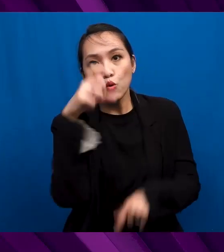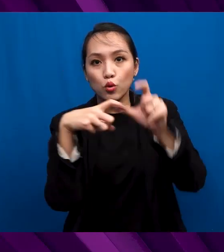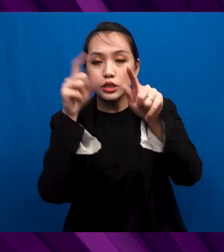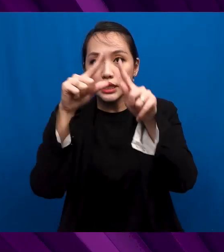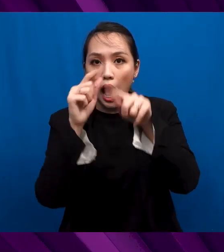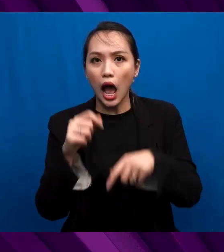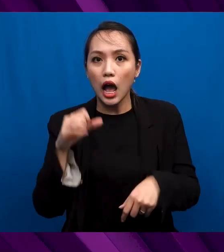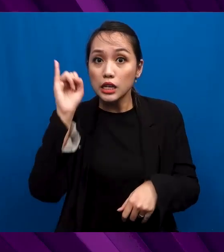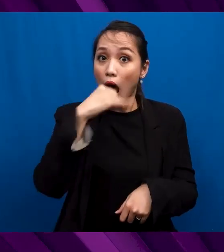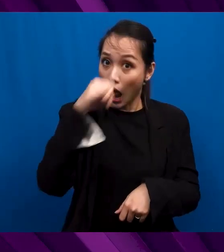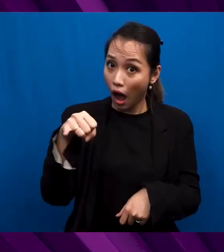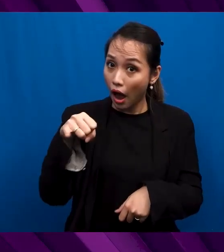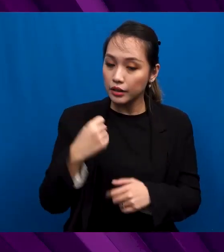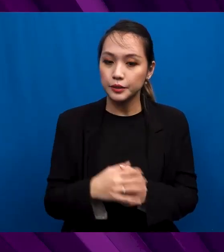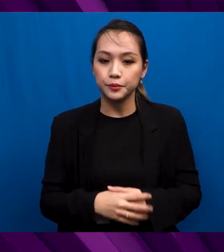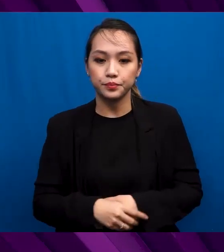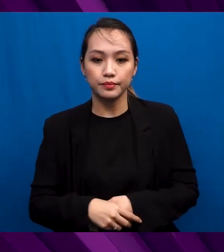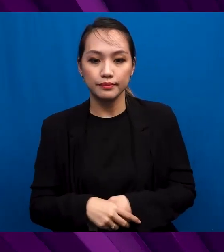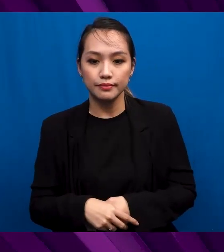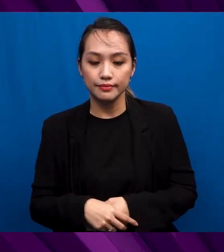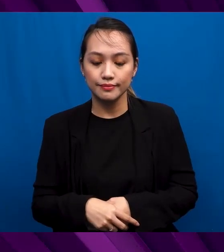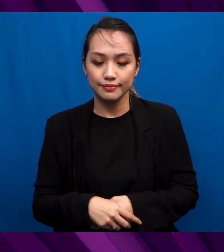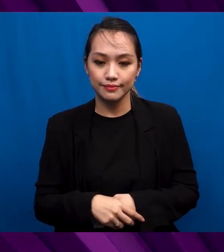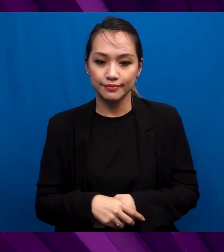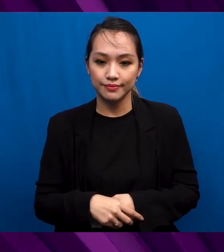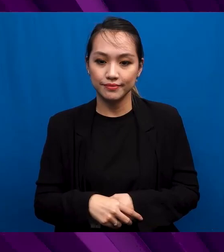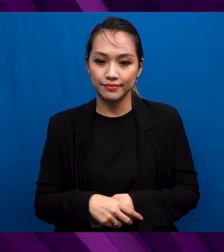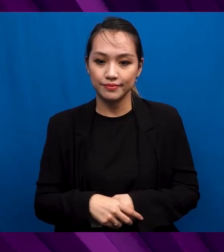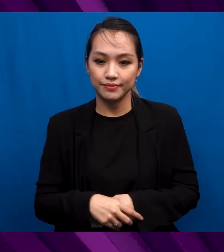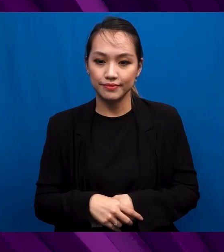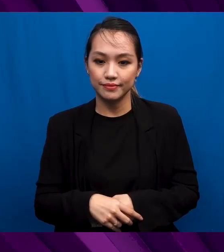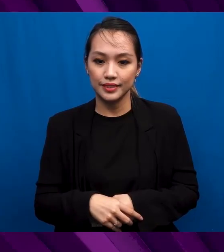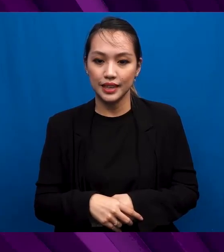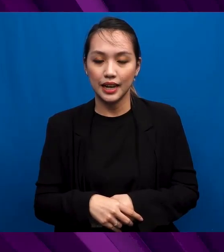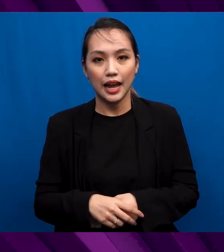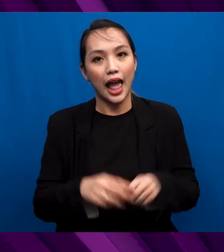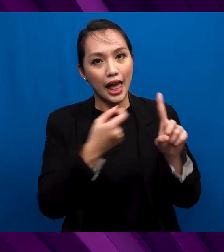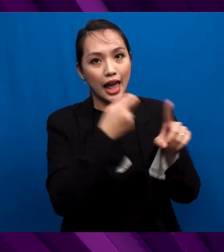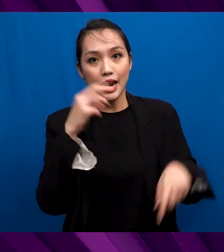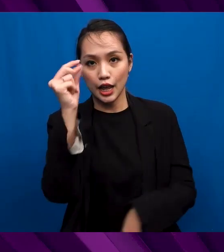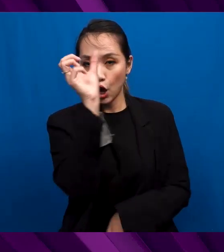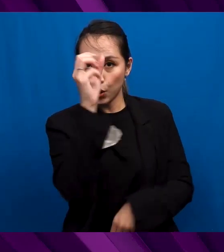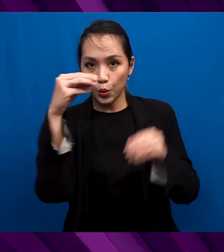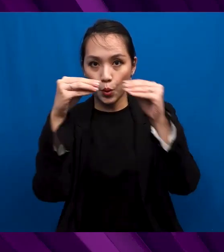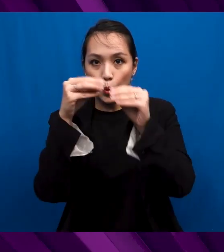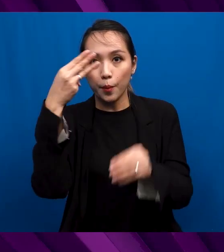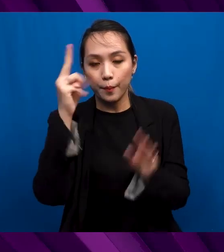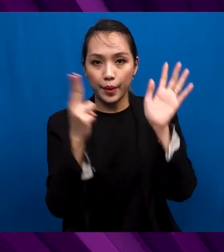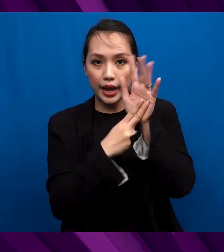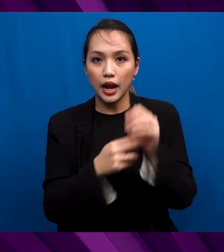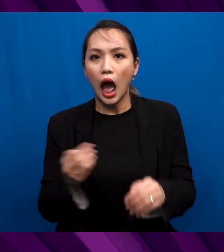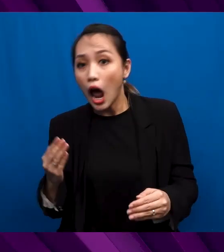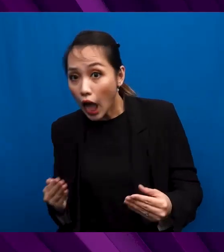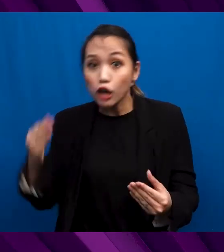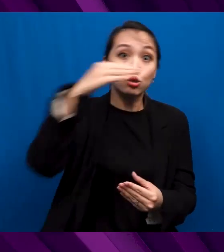keisengan. Dan inilah tentang Yehuda. Langsung dibypass, disalib sama anak keempat.